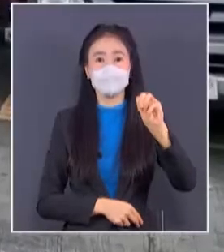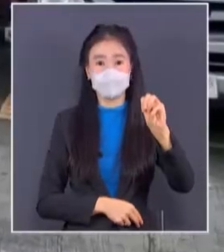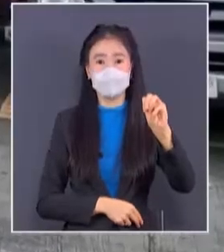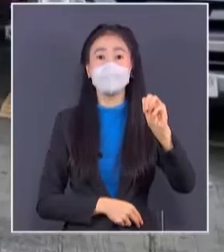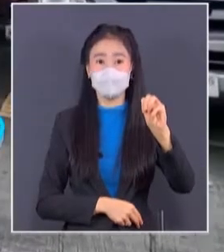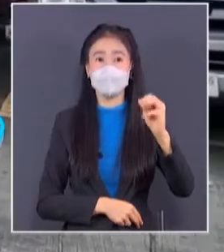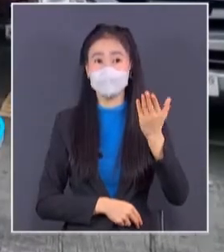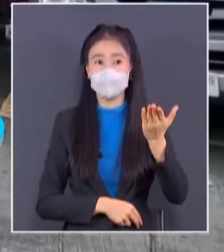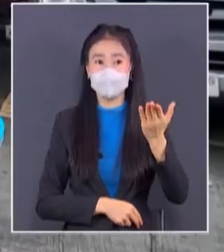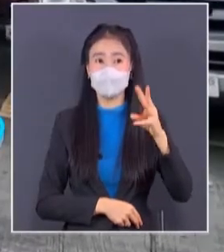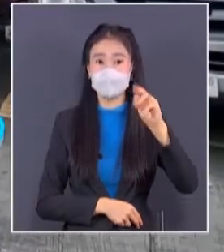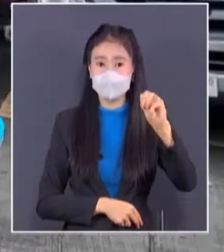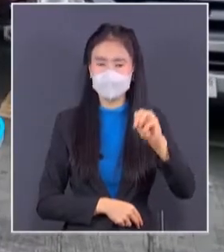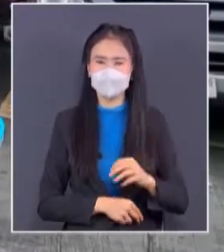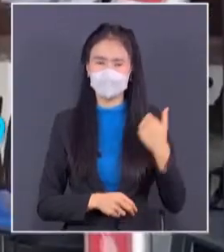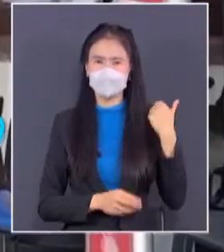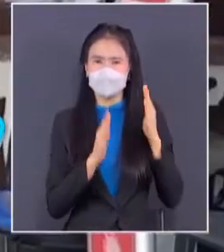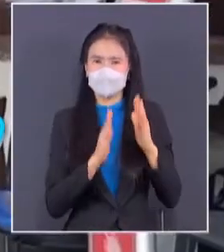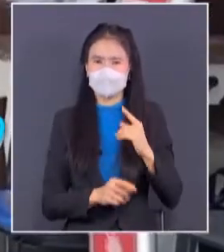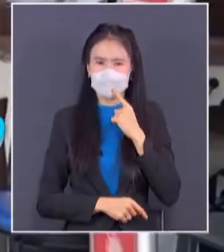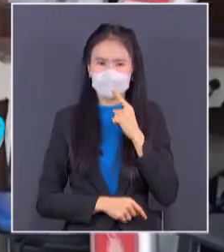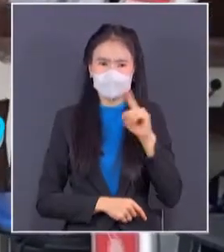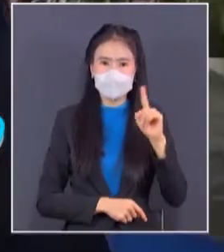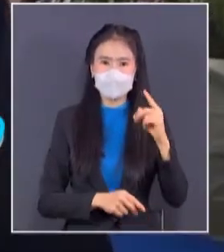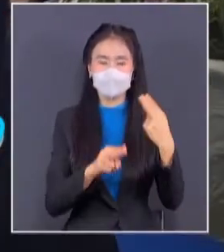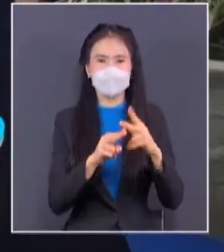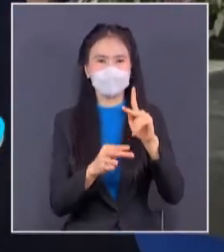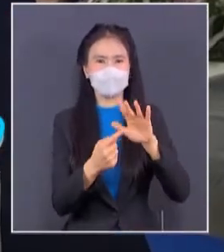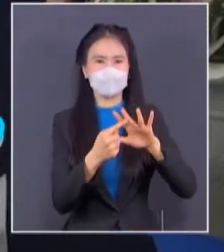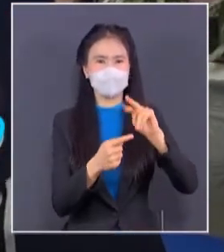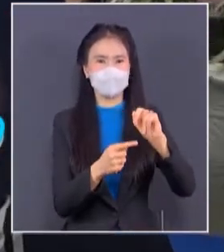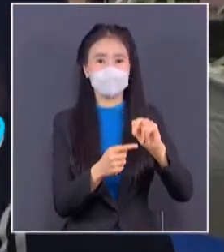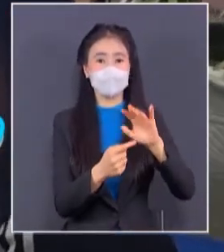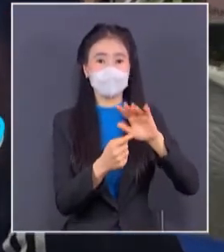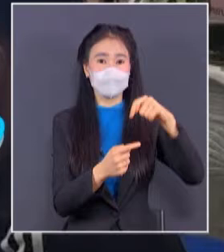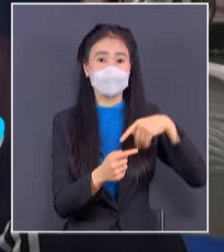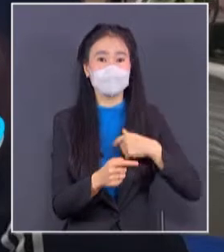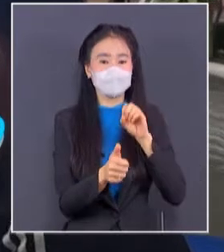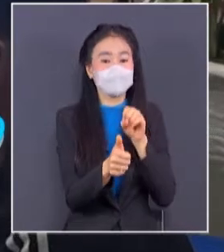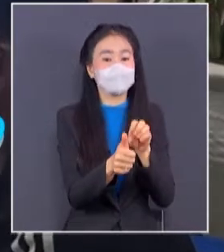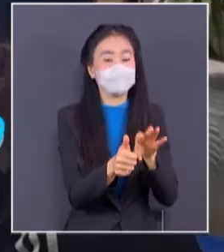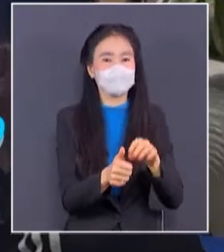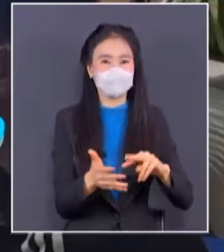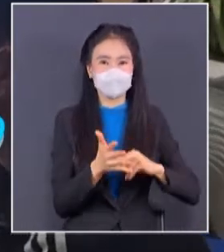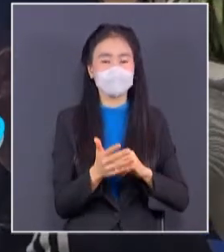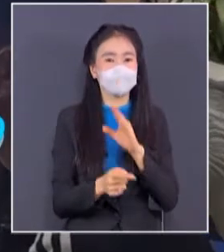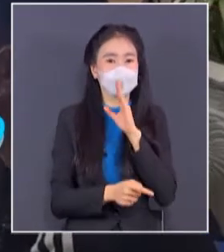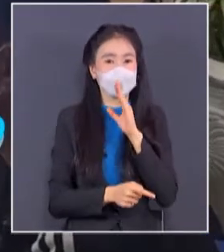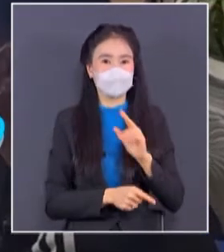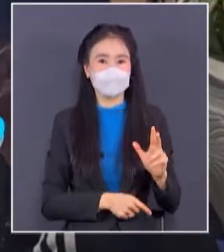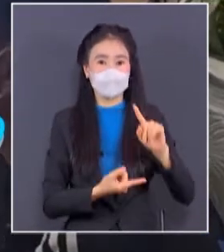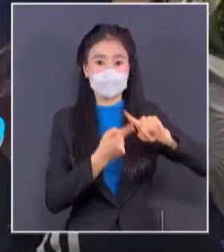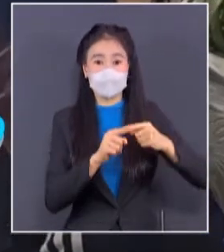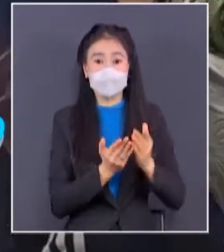เอ็มเนี่ยคือคนที่ถูกพาดพิงว่าเป็นกุนซือให้คำแนะนำกับคนบนเรือครับมีรายงานว่านายเอ็มคน